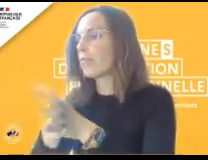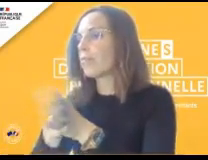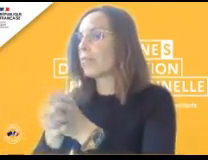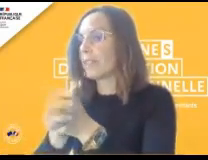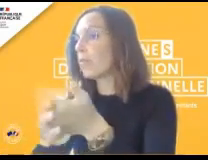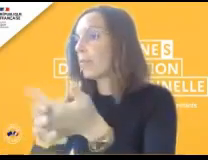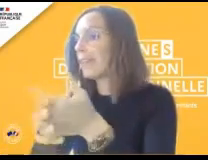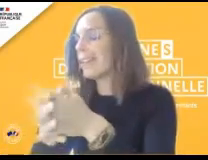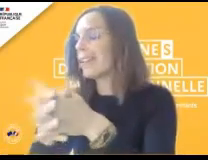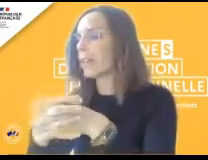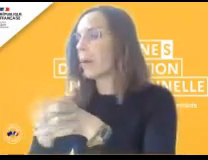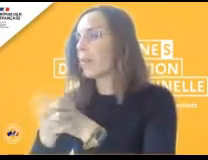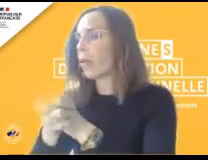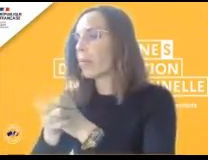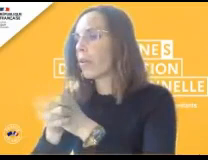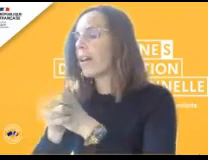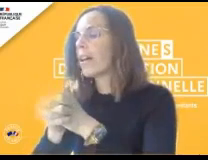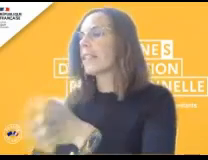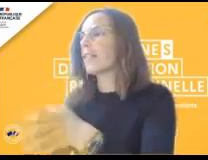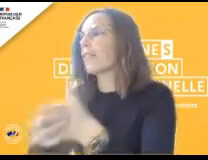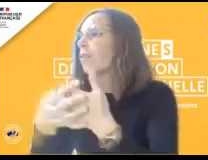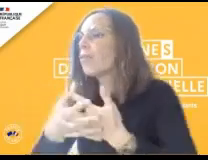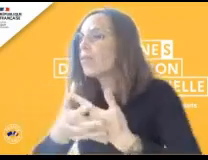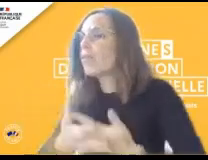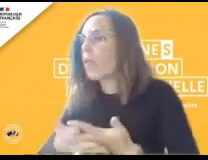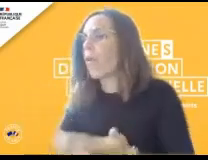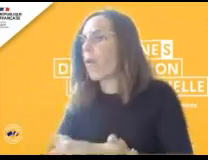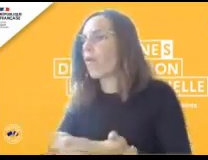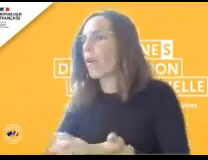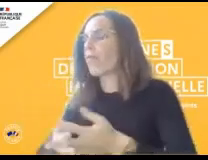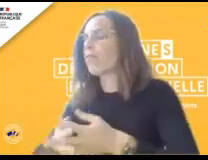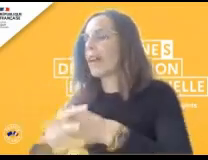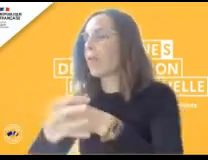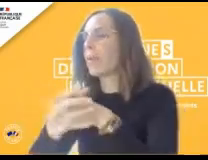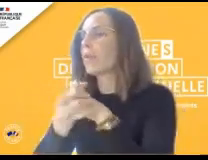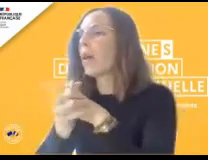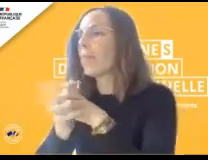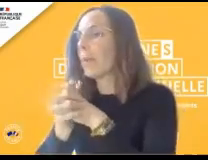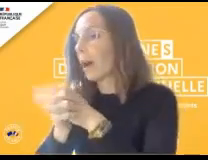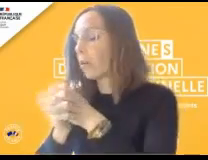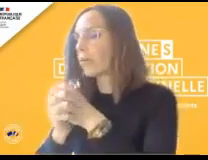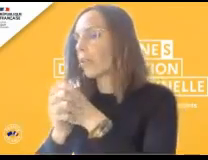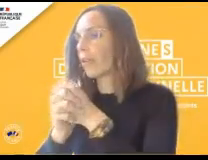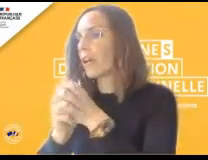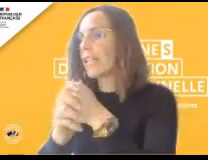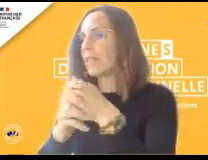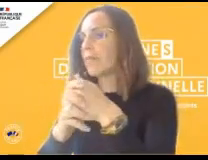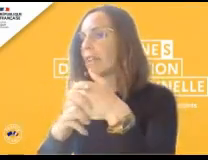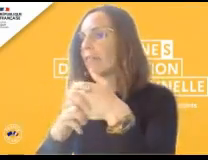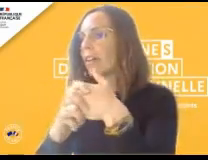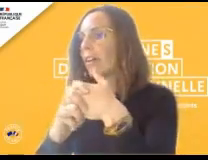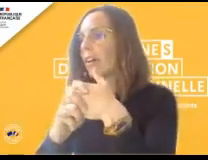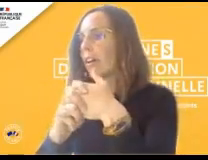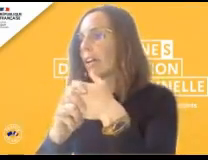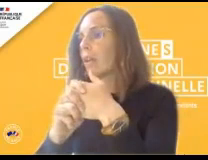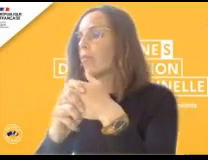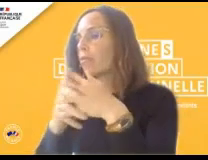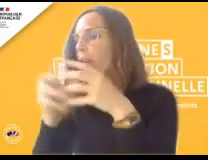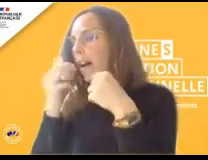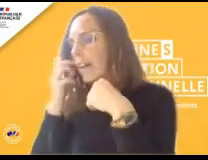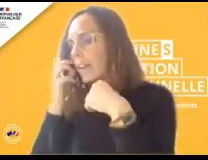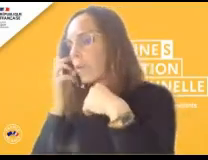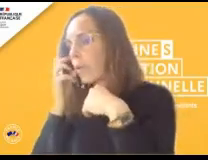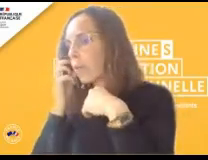cadre du CEP délivré par Pôle emploi, c'est vrai que voilà, on ne vous accompagnera pas. Par contre, si vous avez un